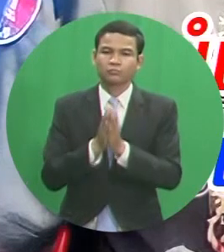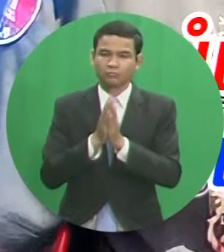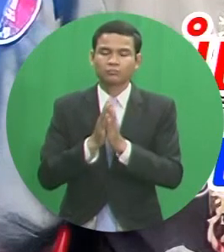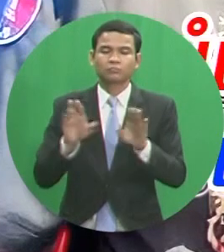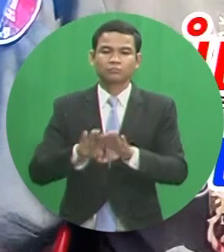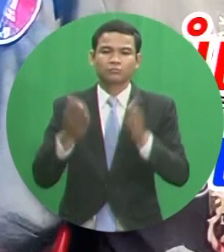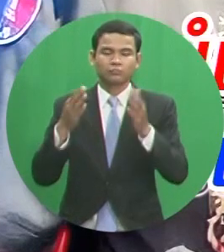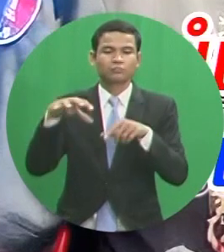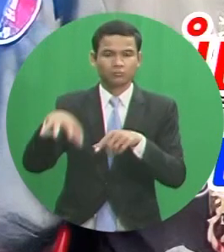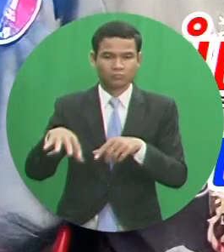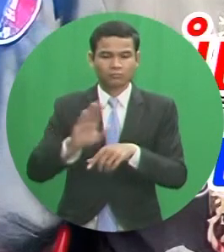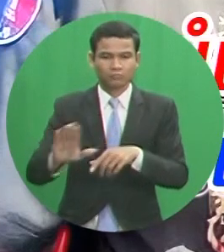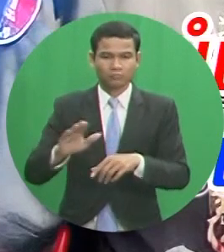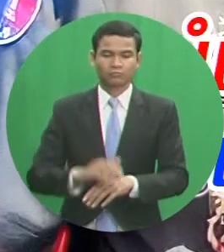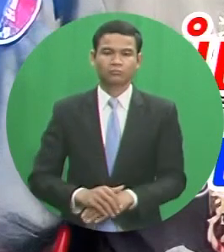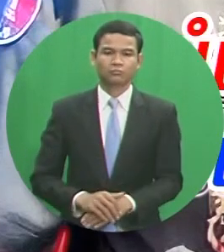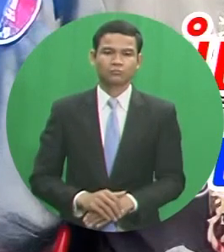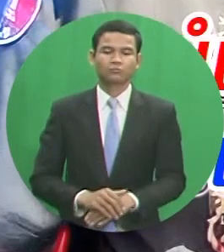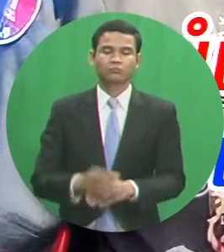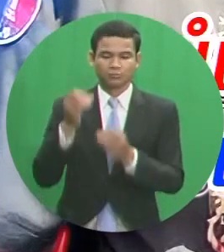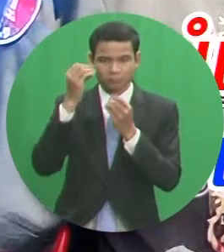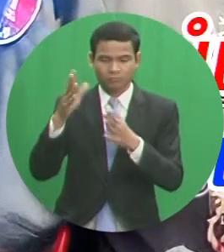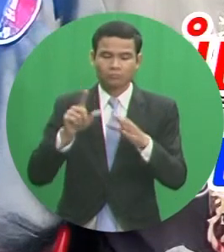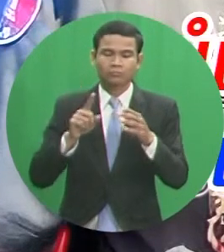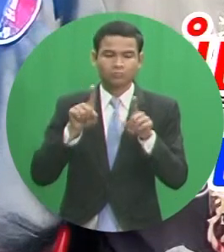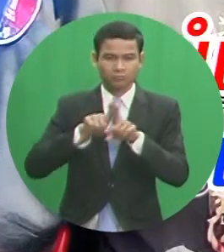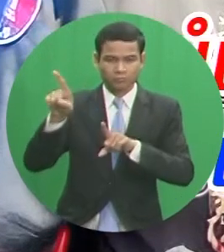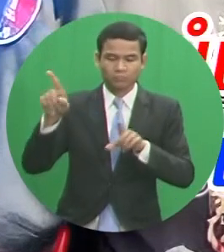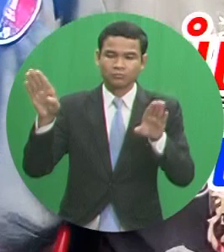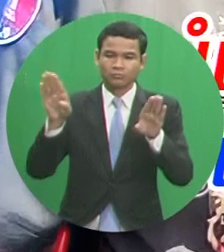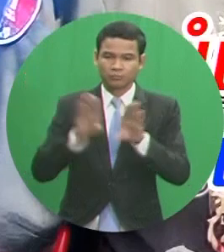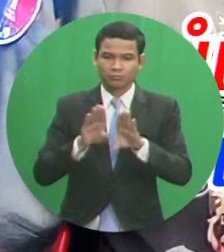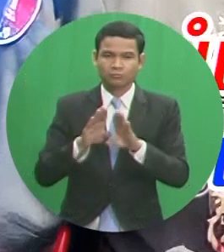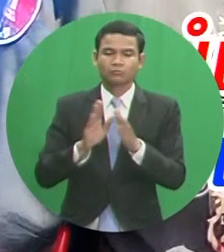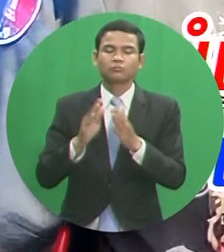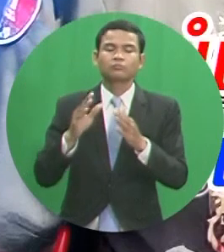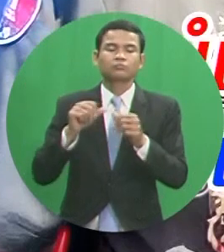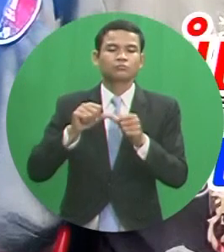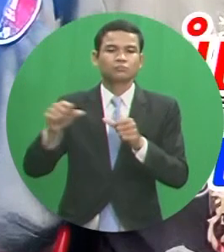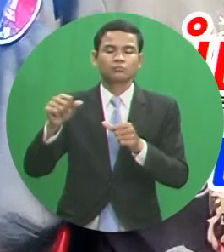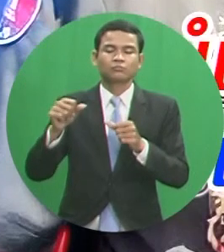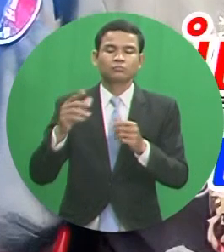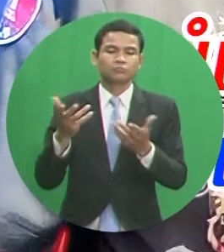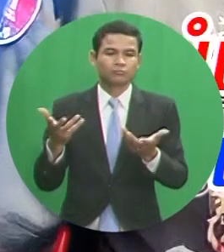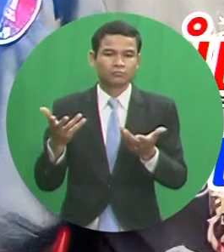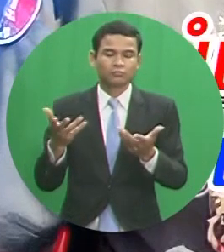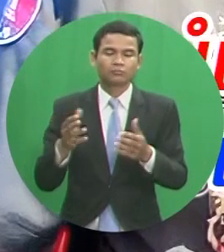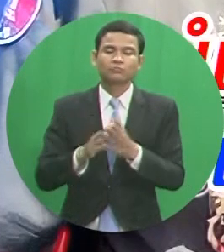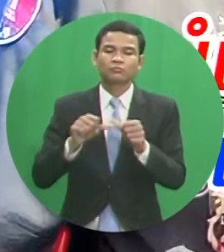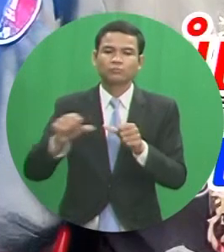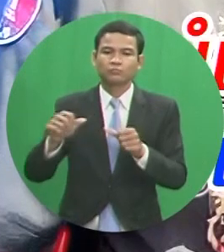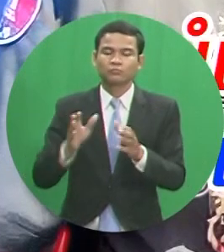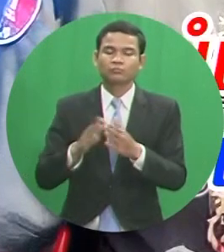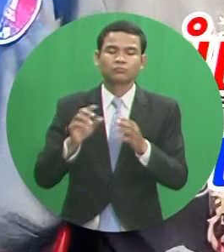នៅទីកន្លែងនោះដើម្បីជៀសវាងការបិទដោយគ្មានទីបញ្ចប់ហើយអ្នកដែលចេញ